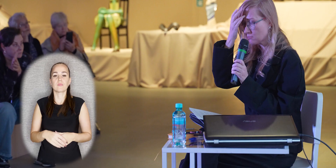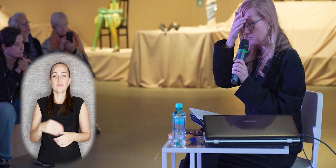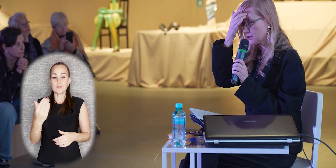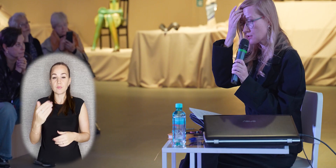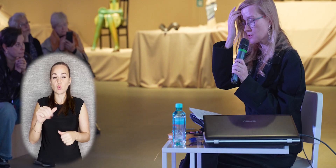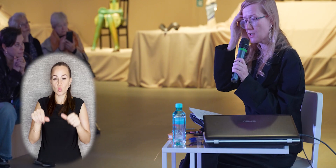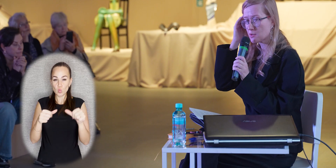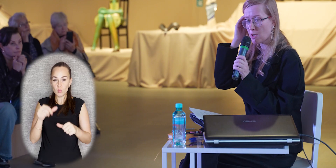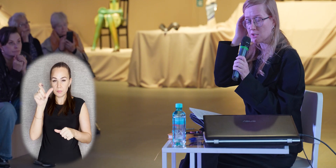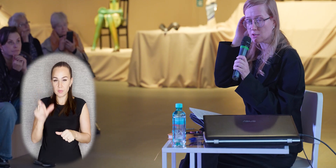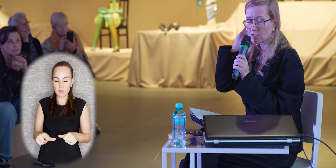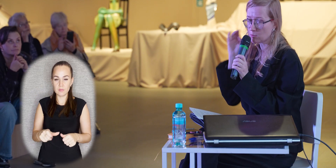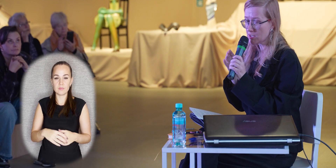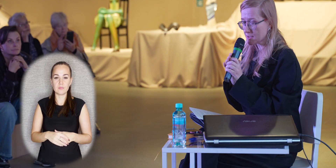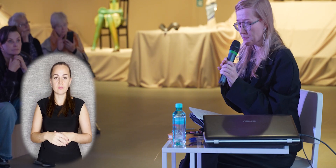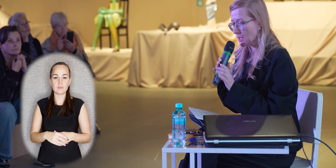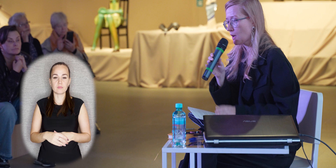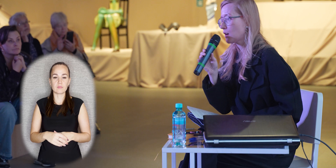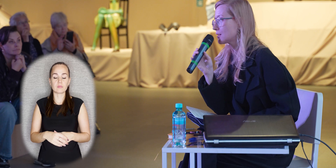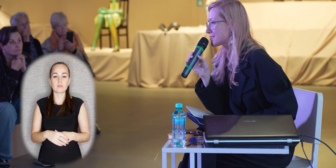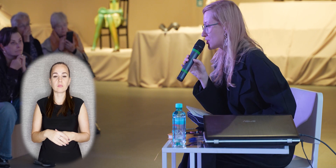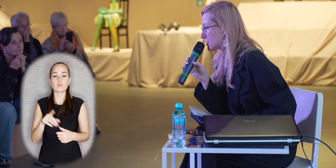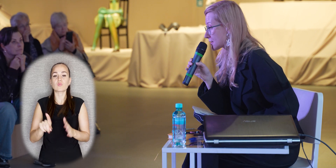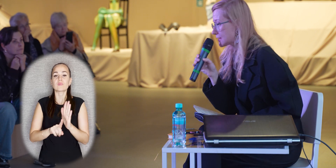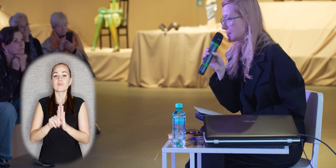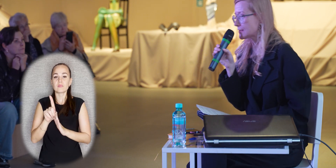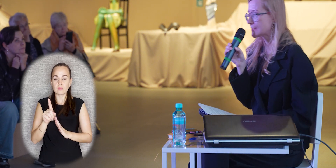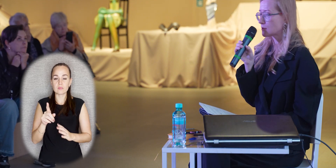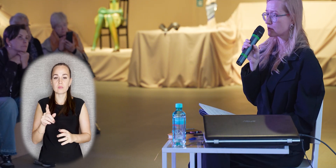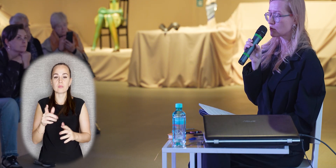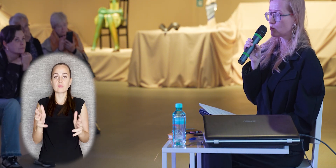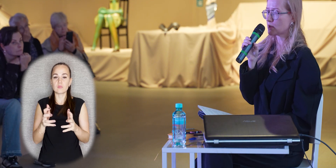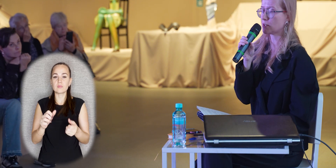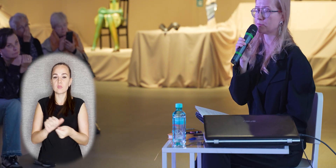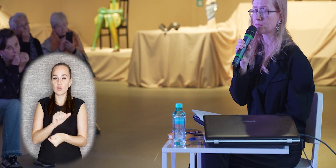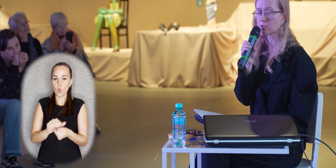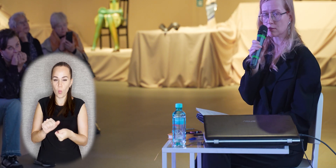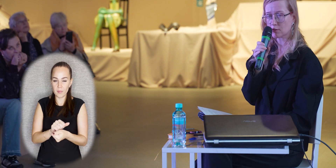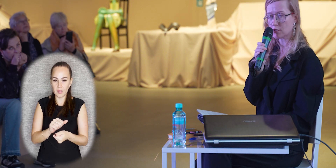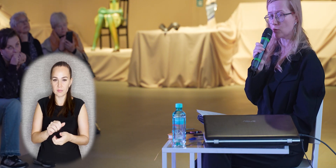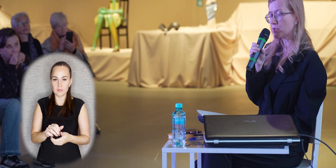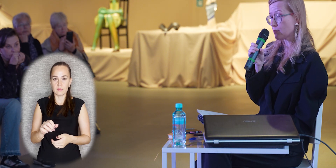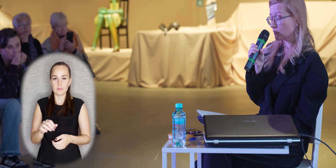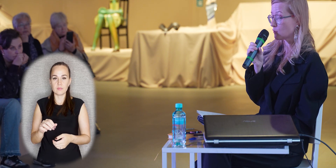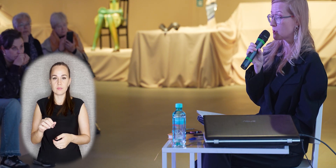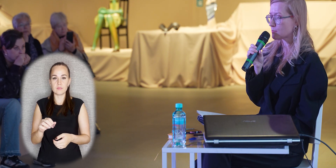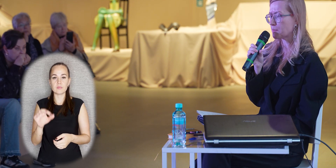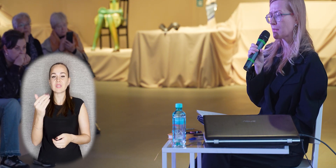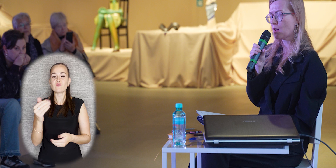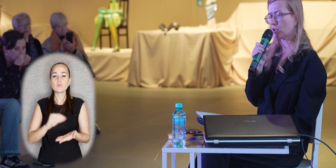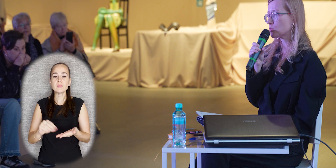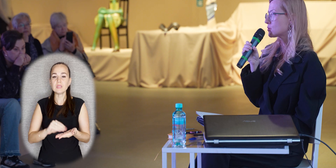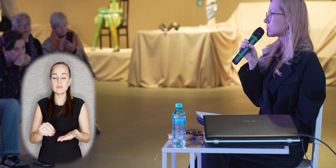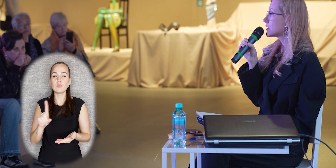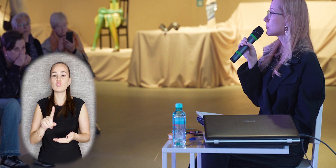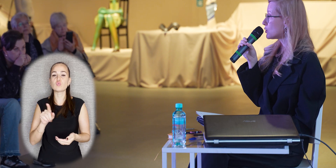не планировал ставить памятник на этом месте. Изначально сохранились документы с его письма